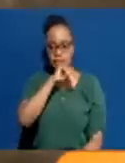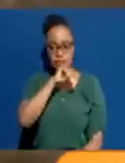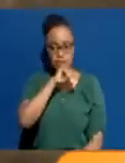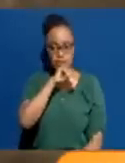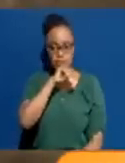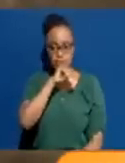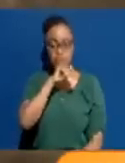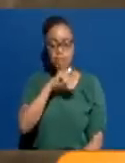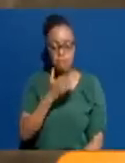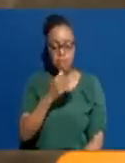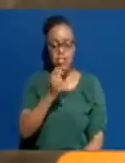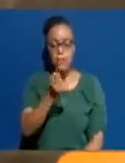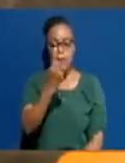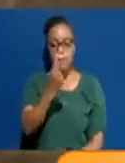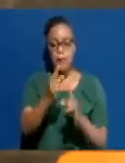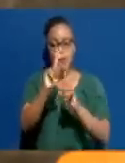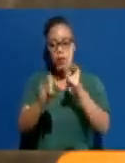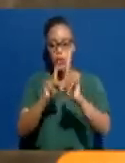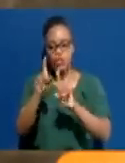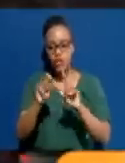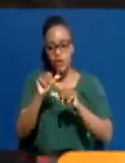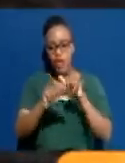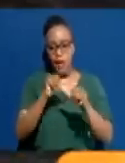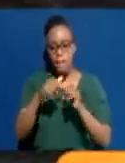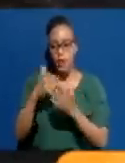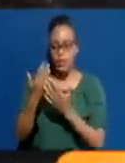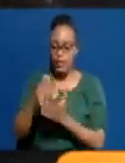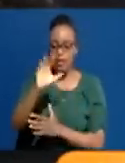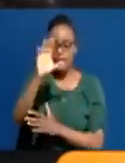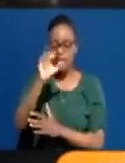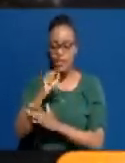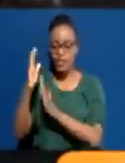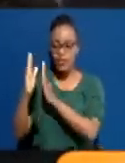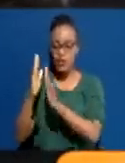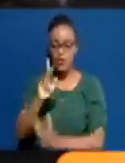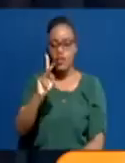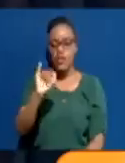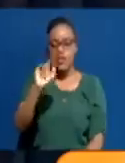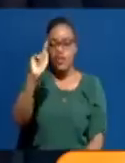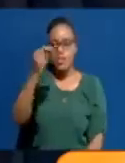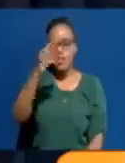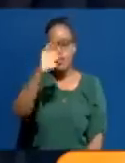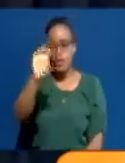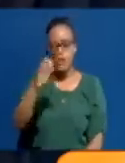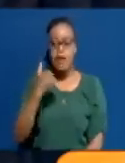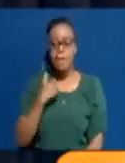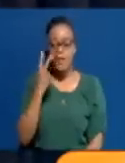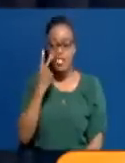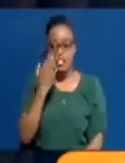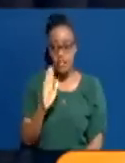Odinga. Maswali yaliibuka kuhusu kimya cha waziri wa usalama wa ndani Kithure Kindiki. I've even them